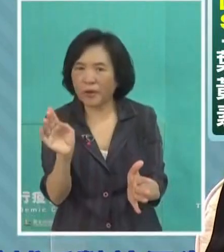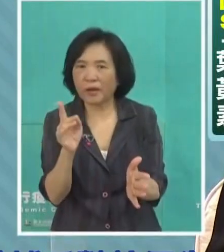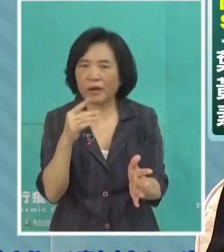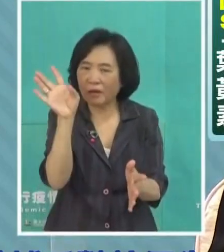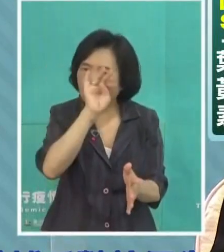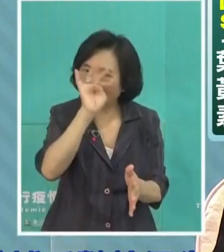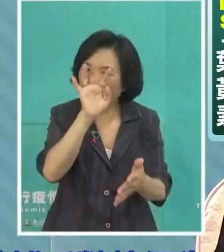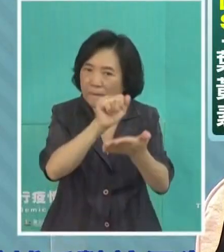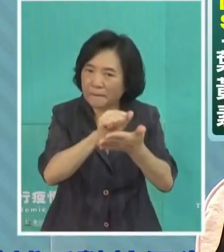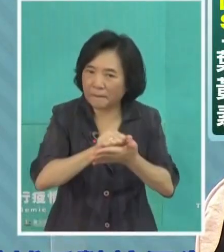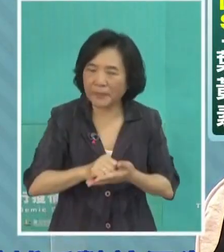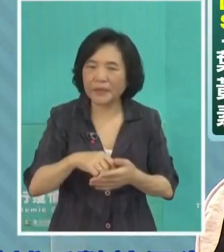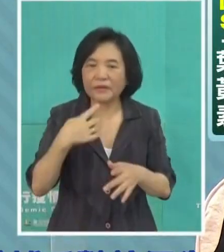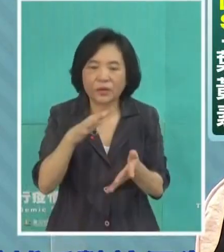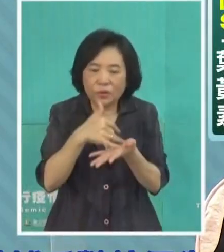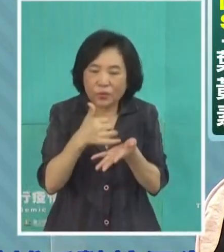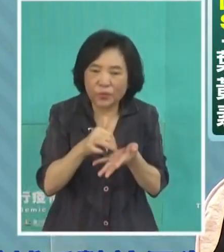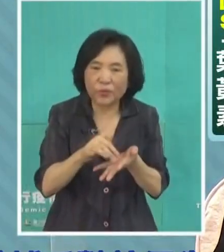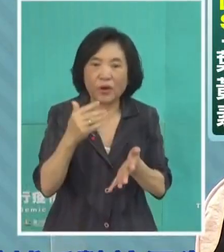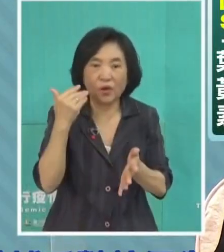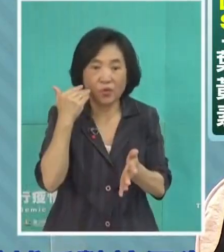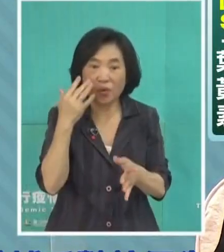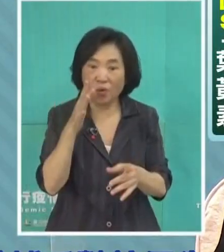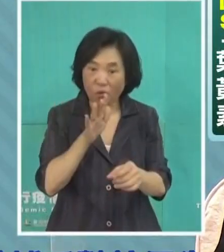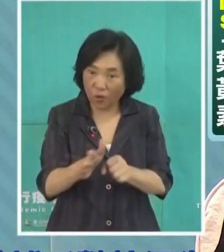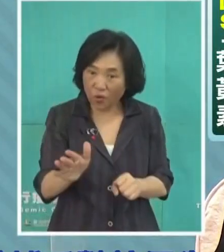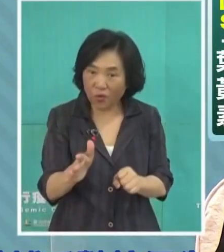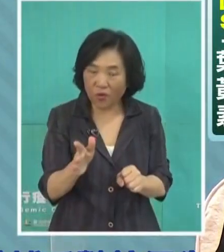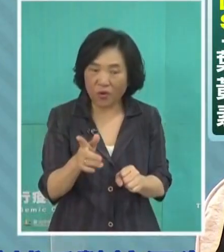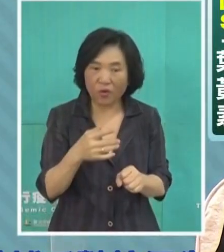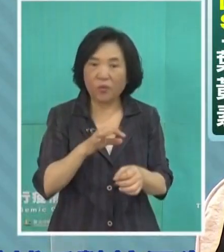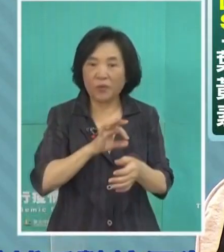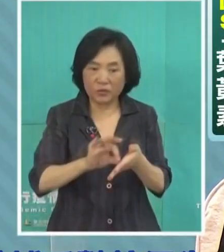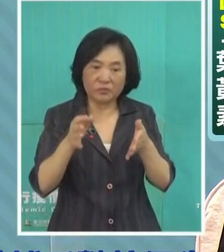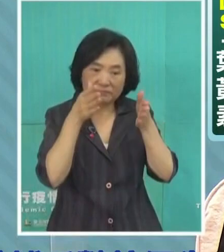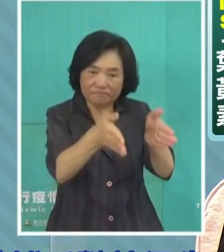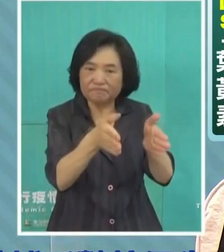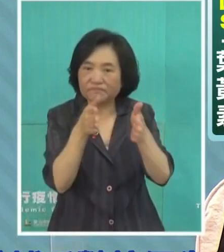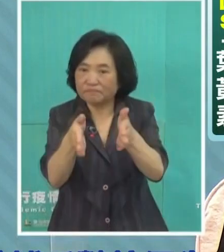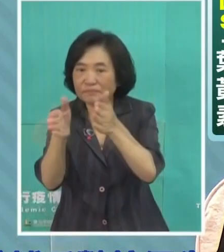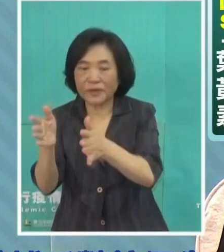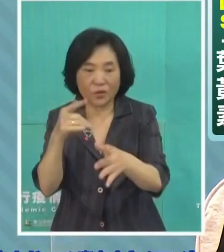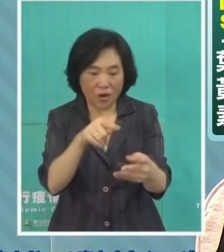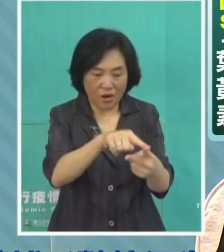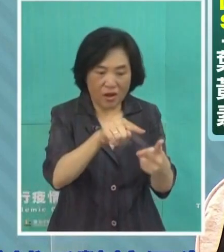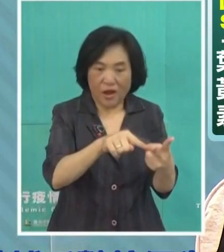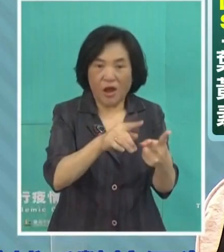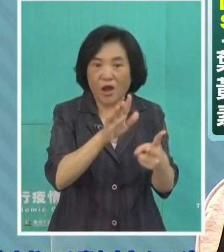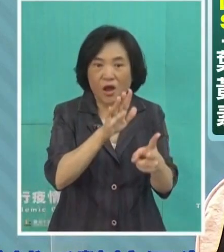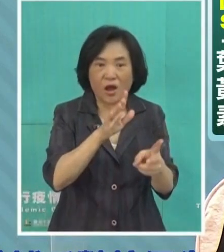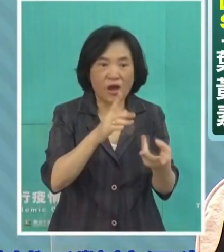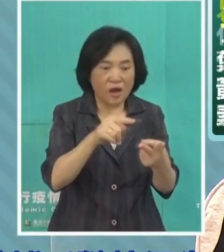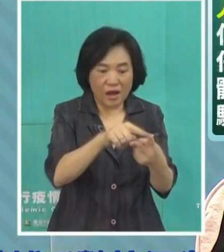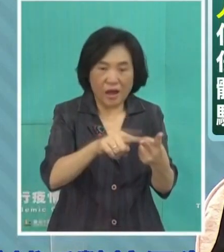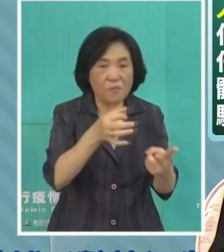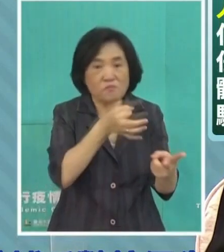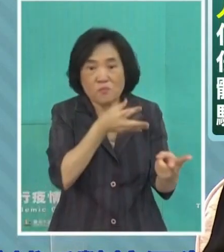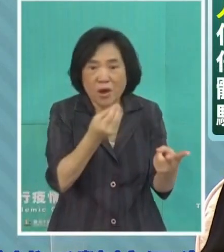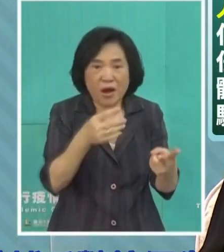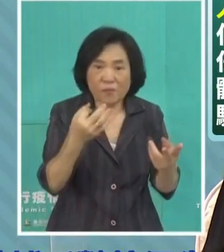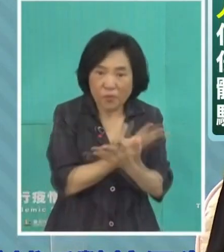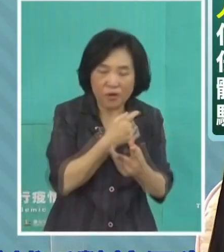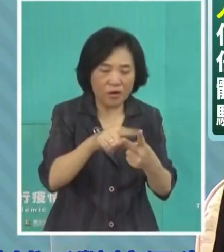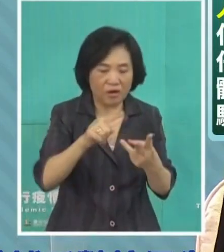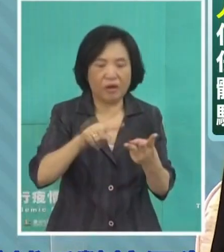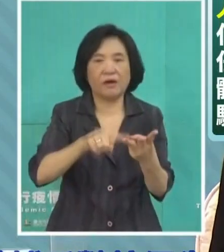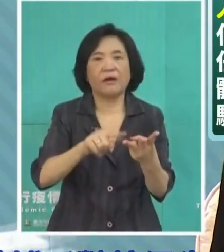那这调查出来以后，我们就算算看，如果我们在扩增的话，要用哪些大型场馆？那我当然在目前看起